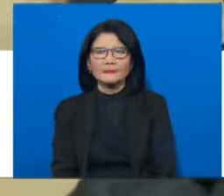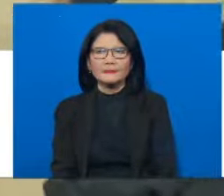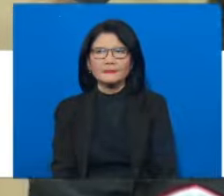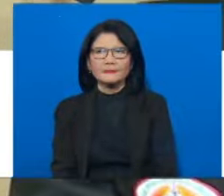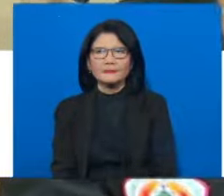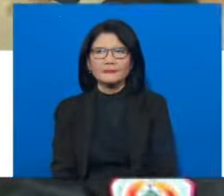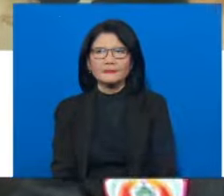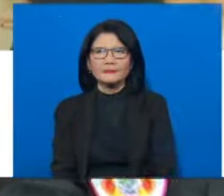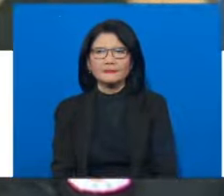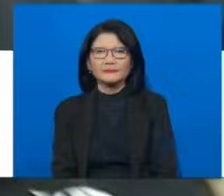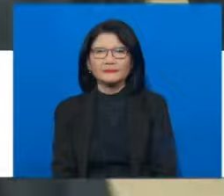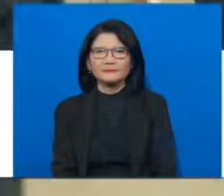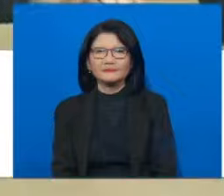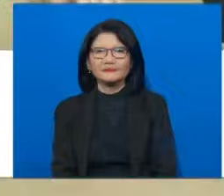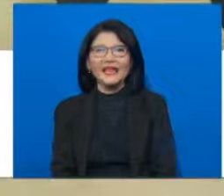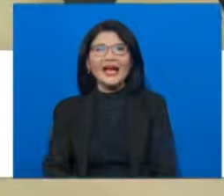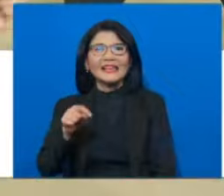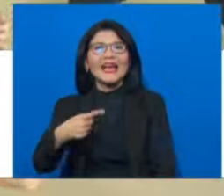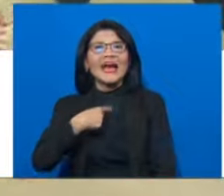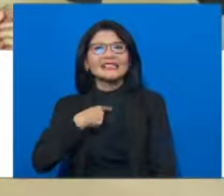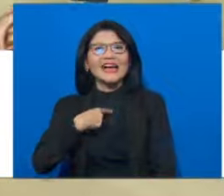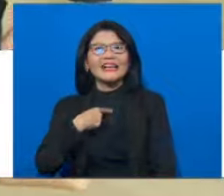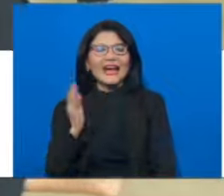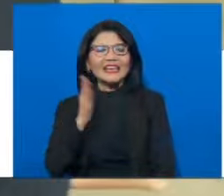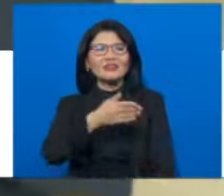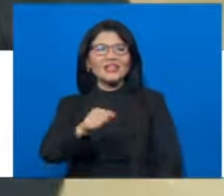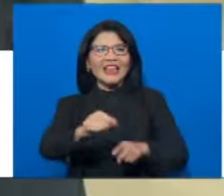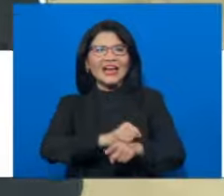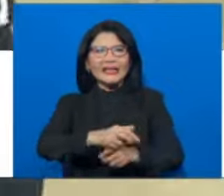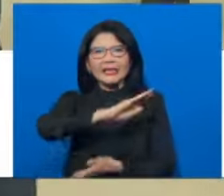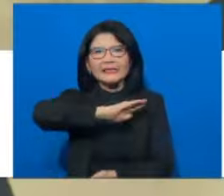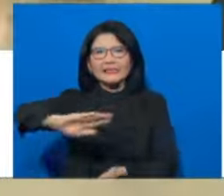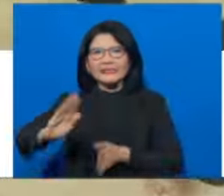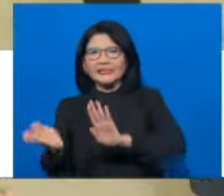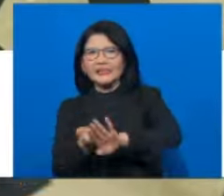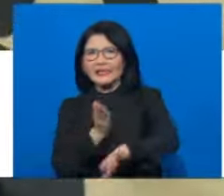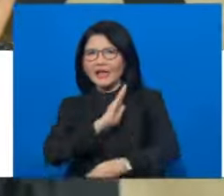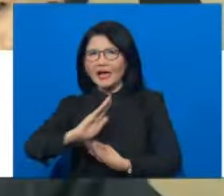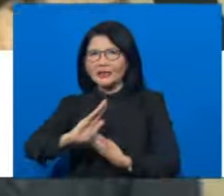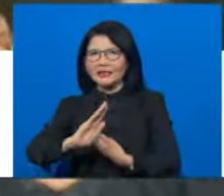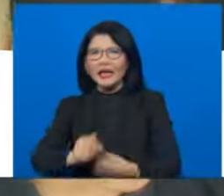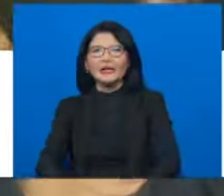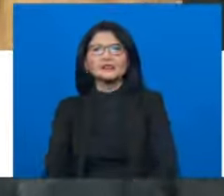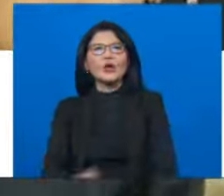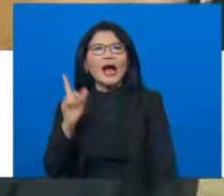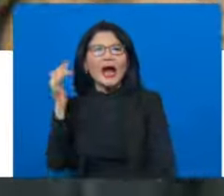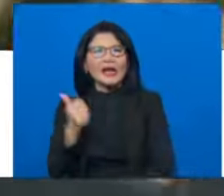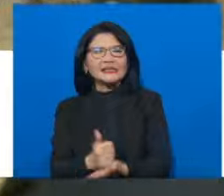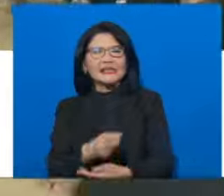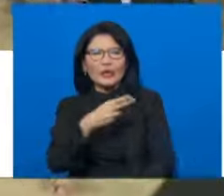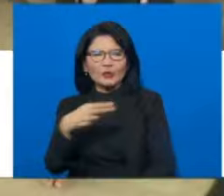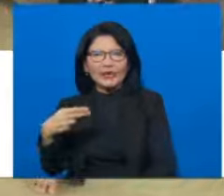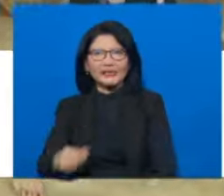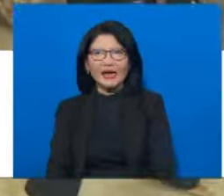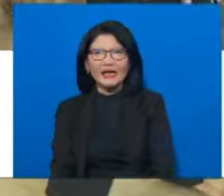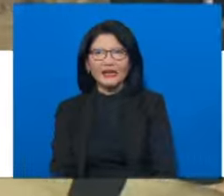maju nah kali ini saya sedang ikut latihan silat atau pencak silat salah satu seni bela diri khas dari Indonesia yang